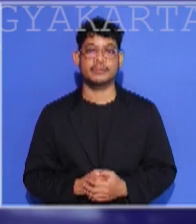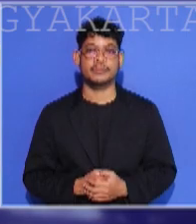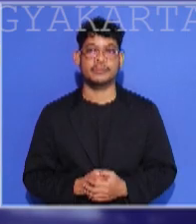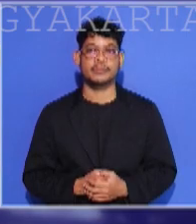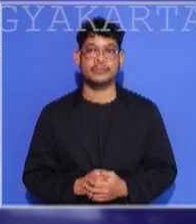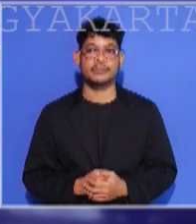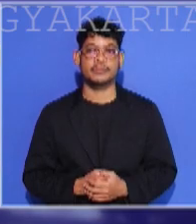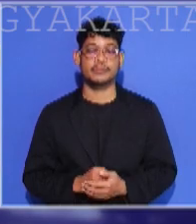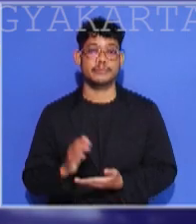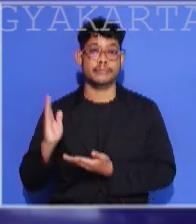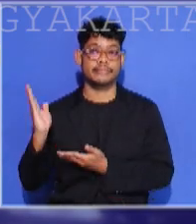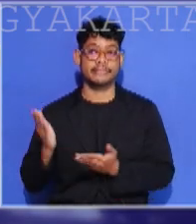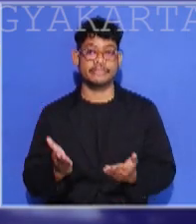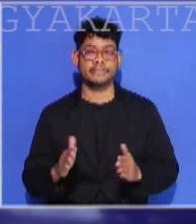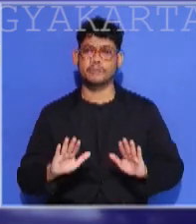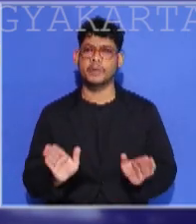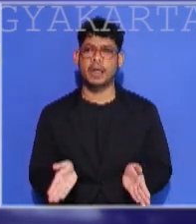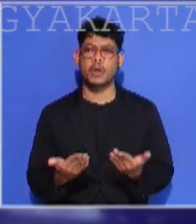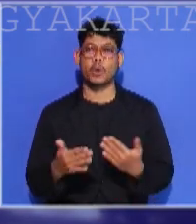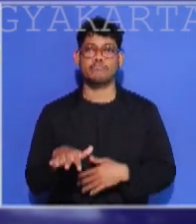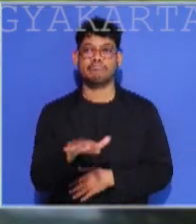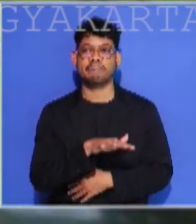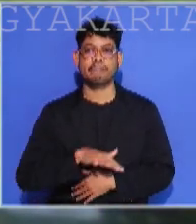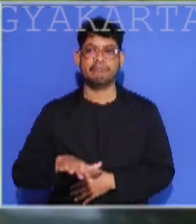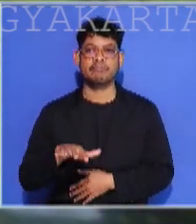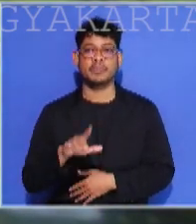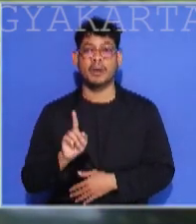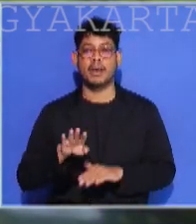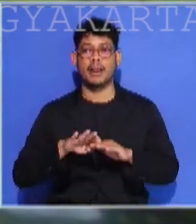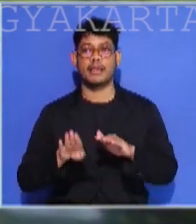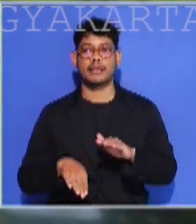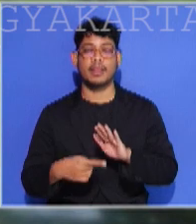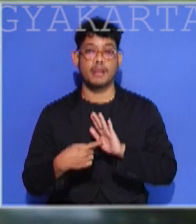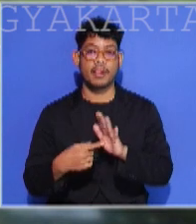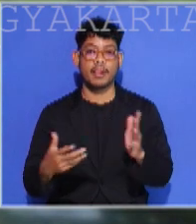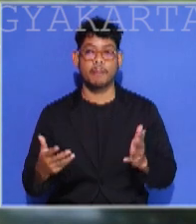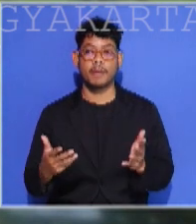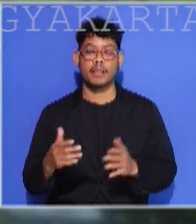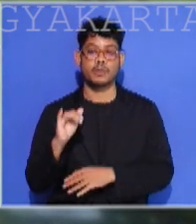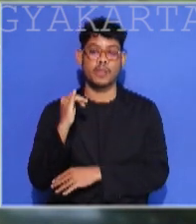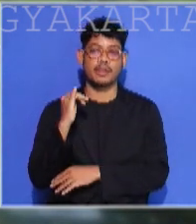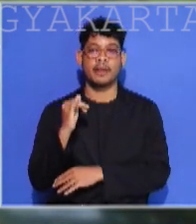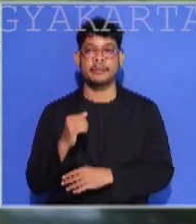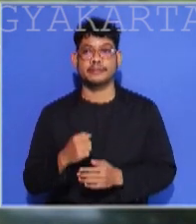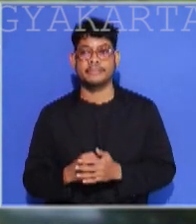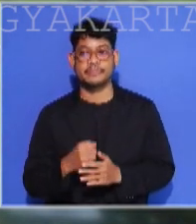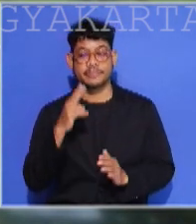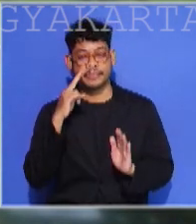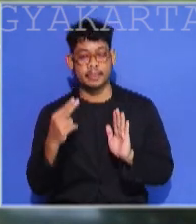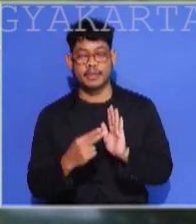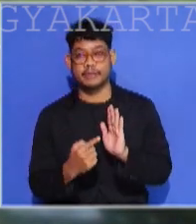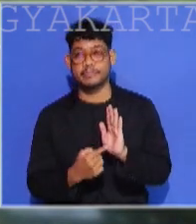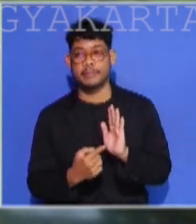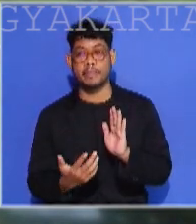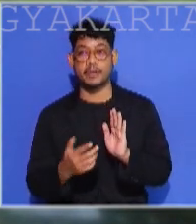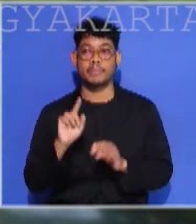menyongsong pembangunan kawasan Selatan sebagai halaman depan Daerah Istimewa Yogyakarta pemerintah Kapan newwon Sanden pantul